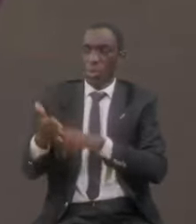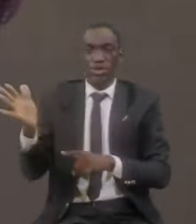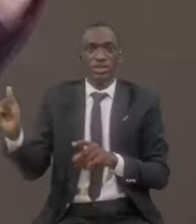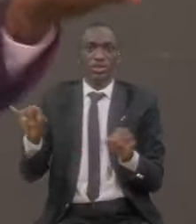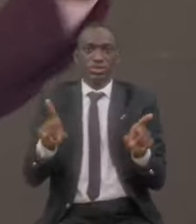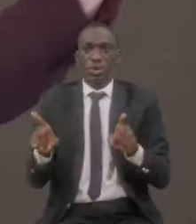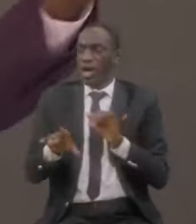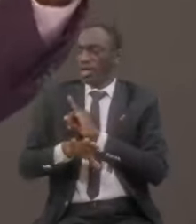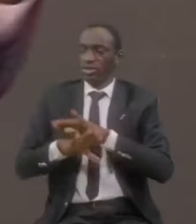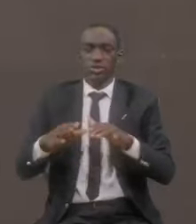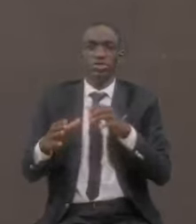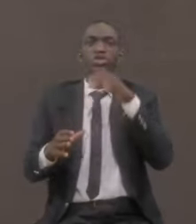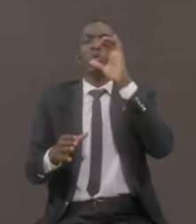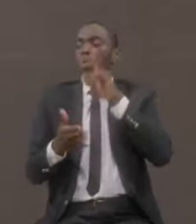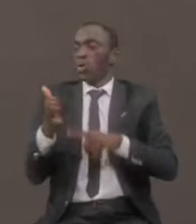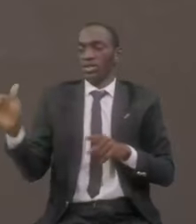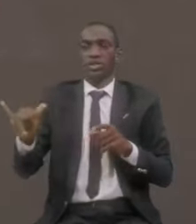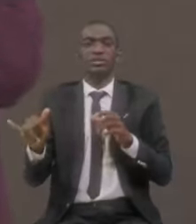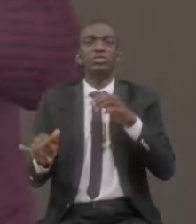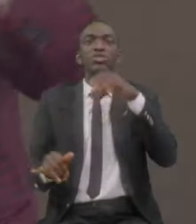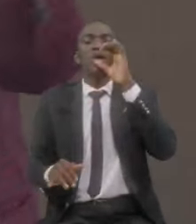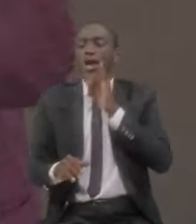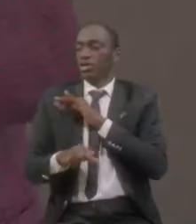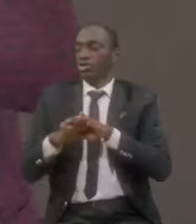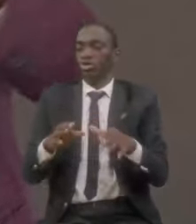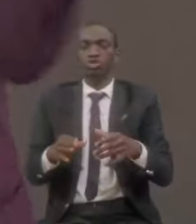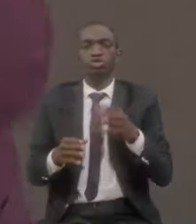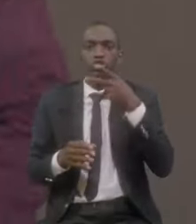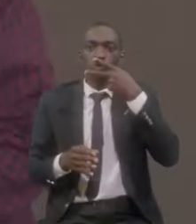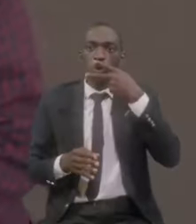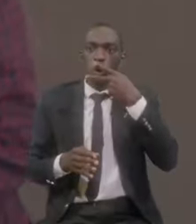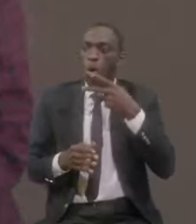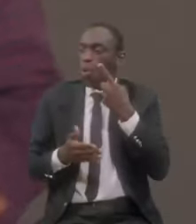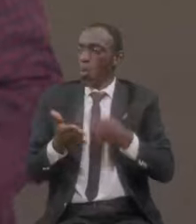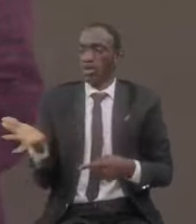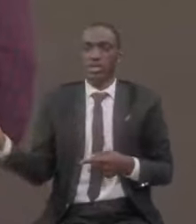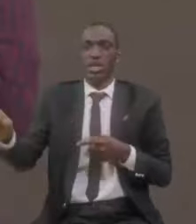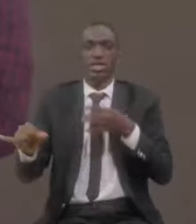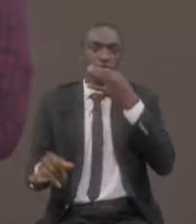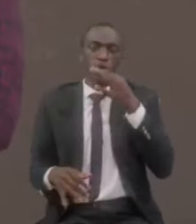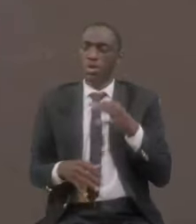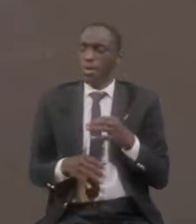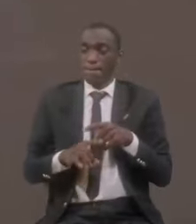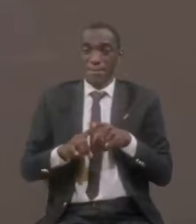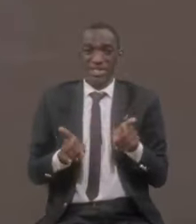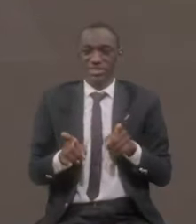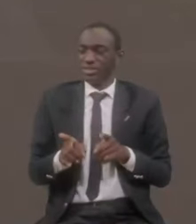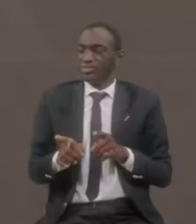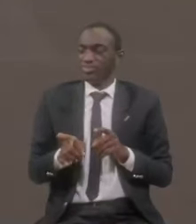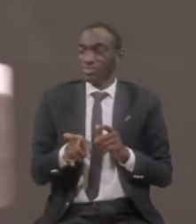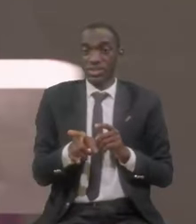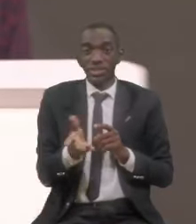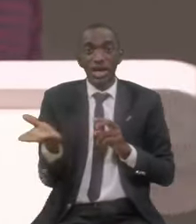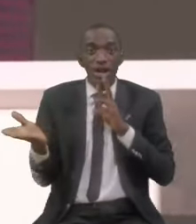fument. Mais, des fois, les règles et la constitution de ton pays